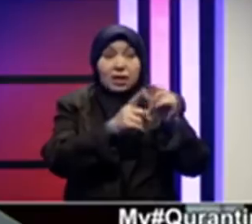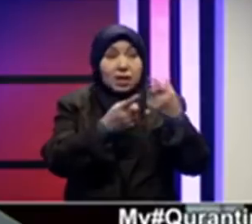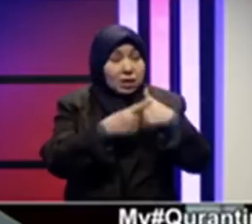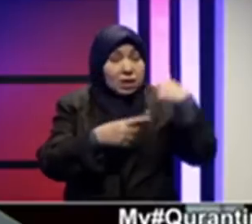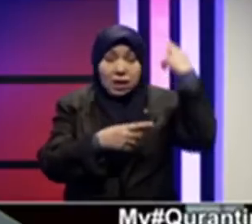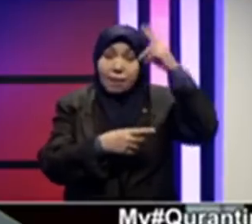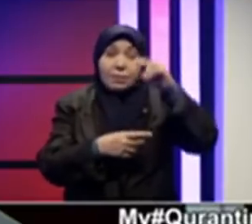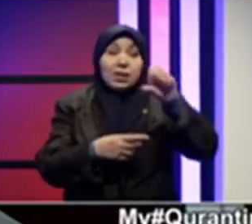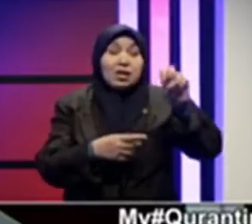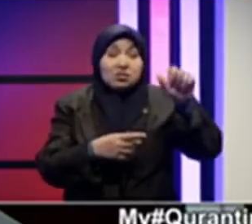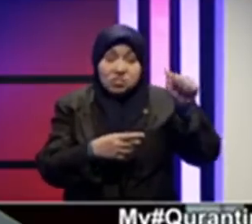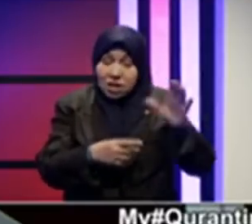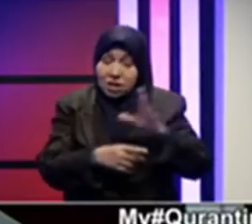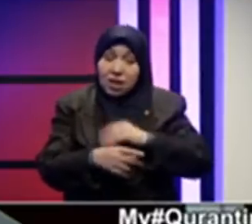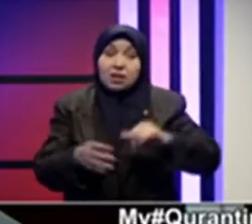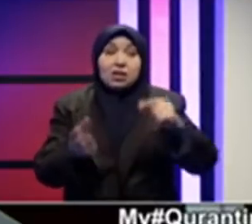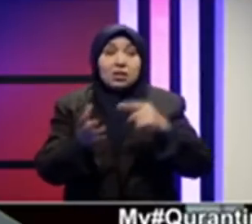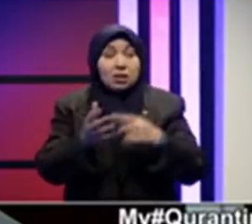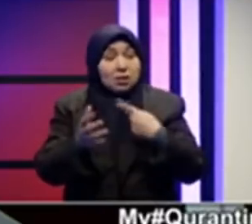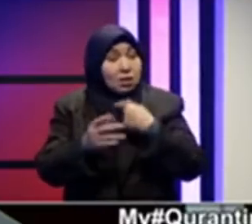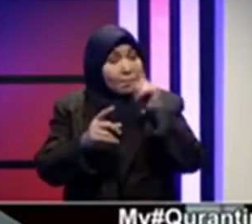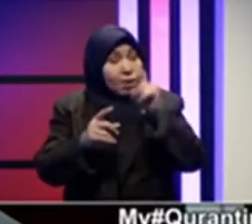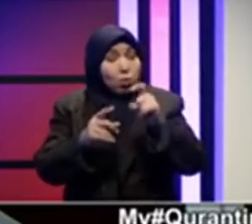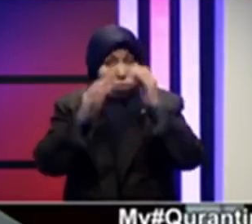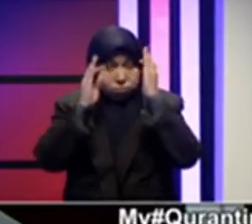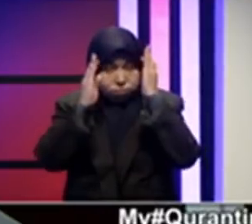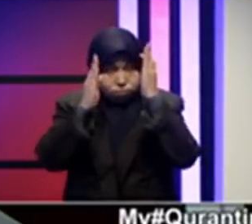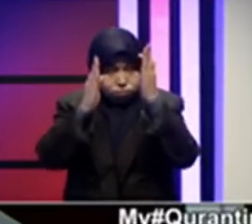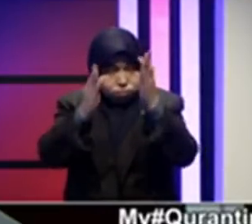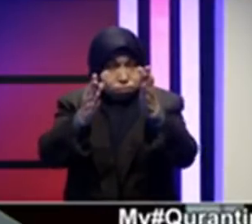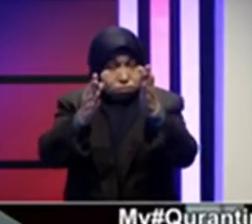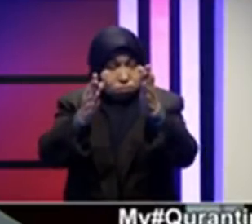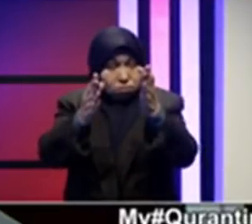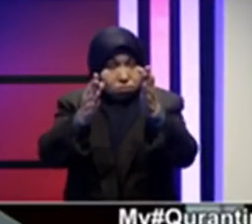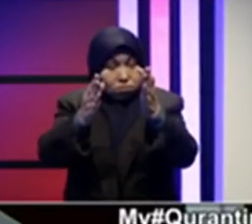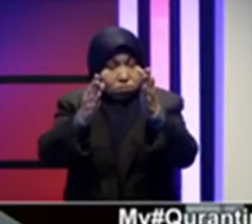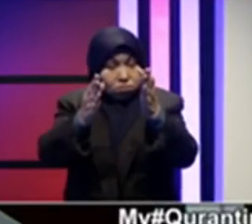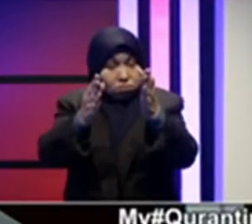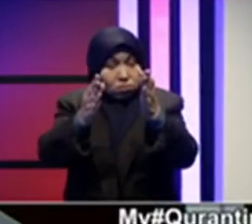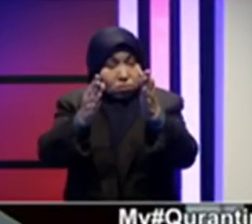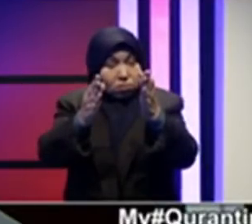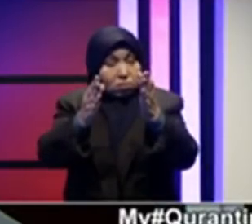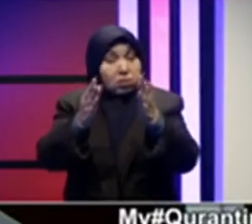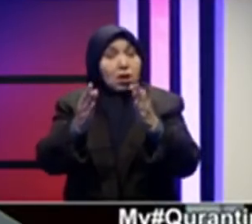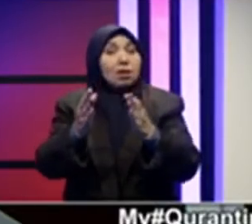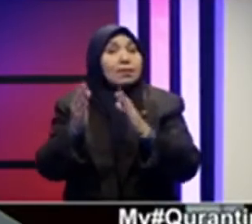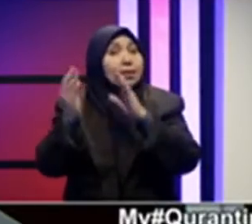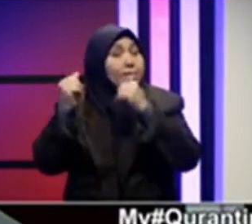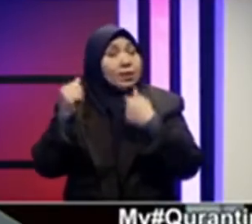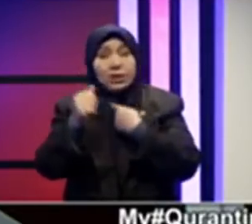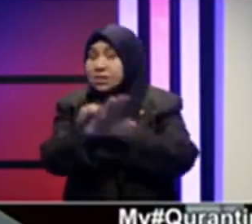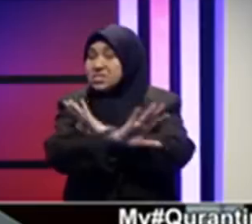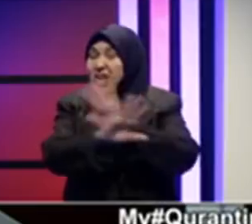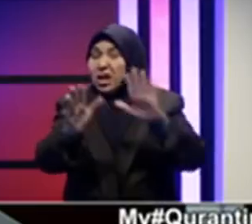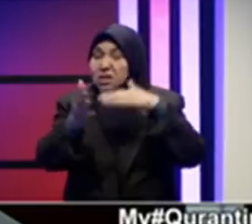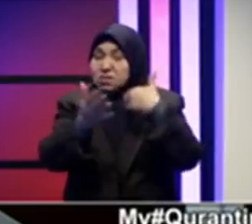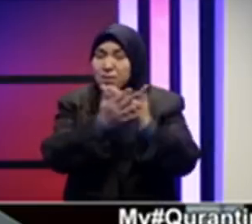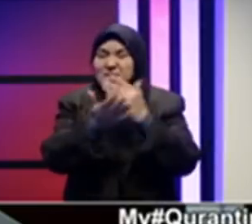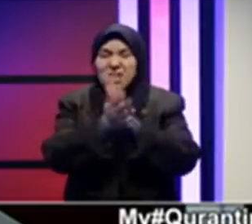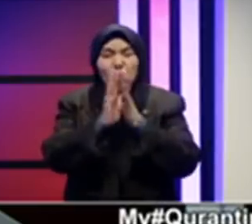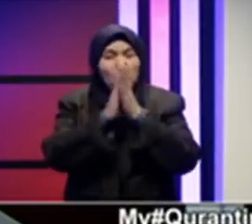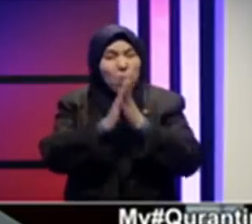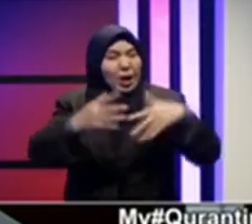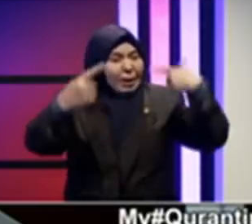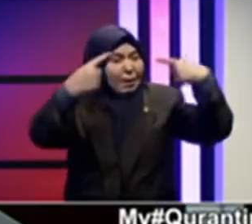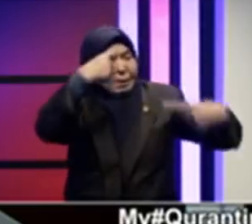Isa, dan ini kita perlu ambil perhatian agar kita jangan sampai jadi orang yang bertelingkah